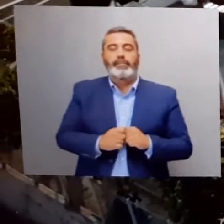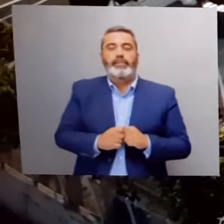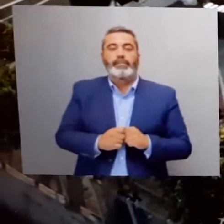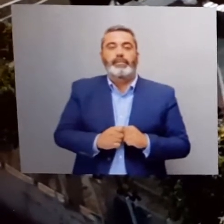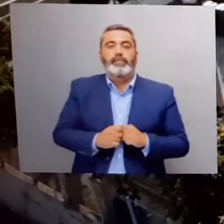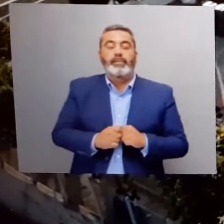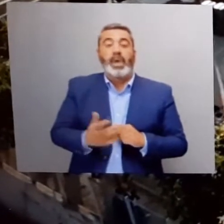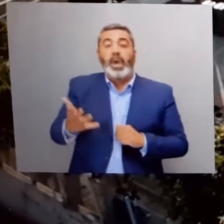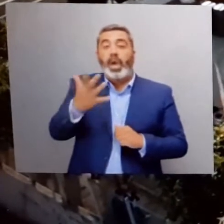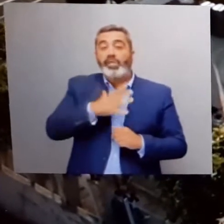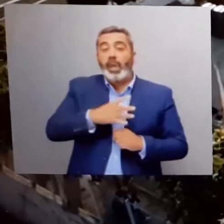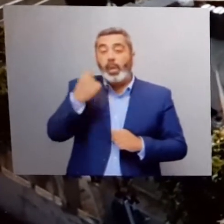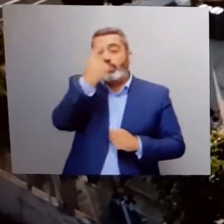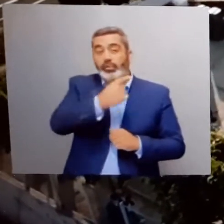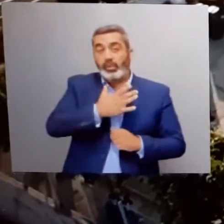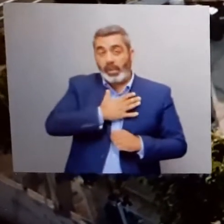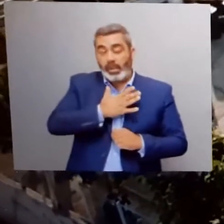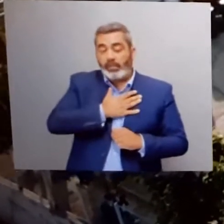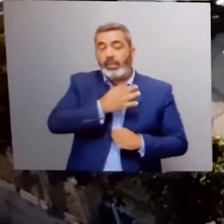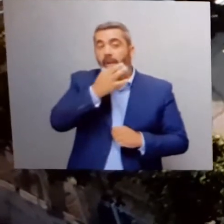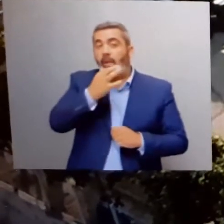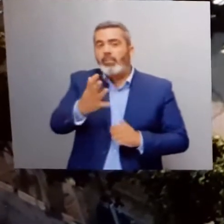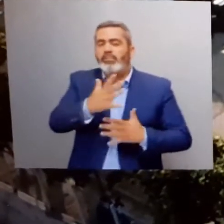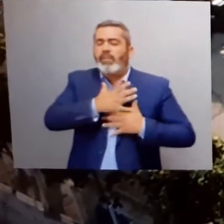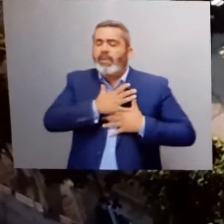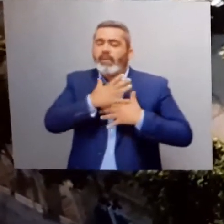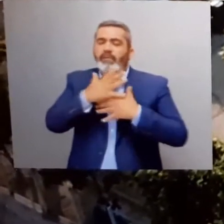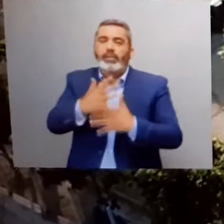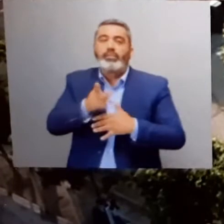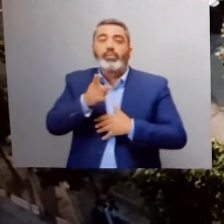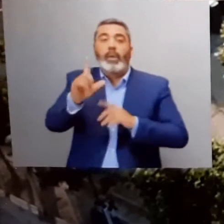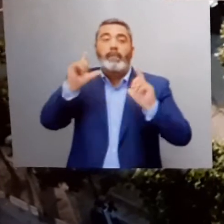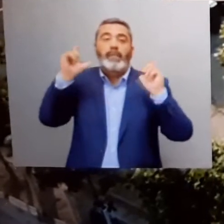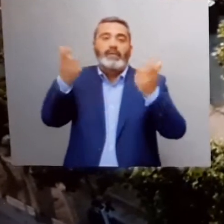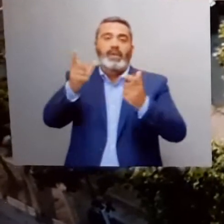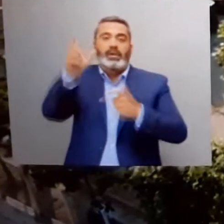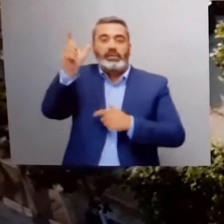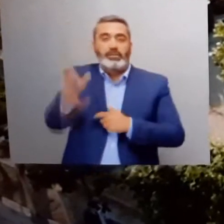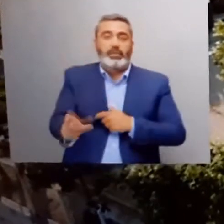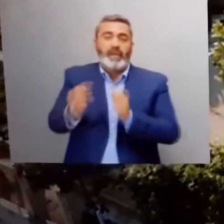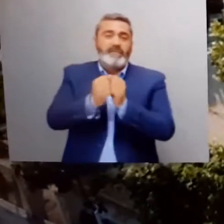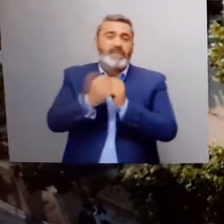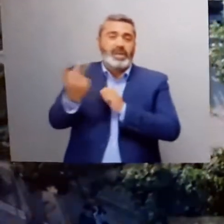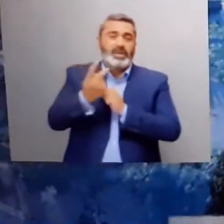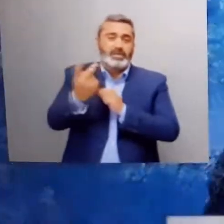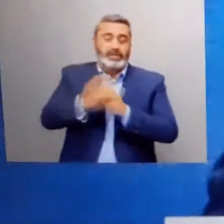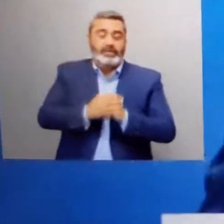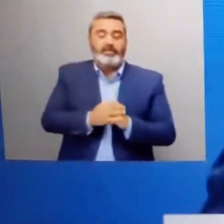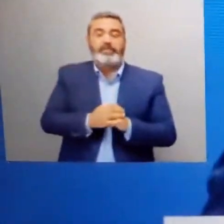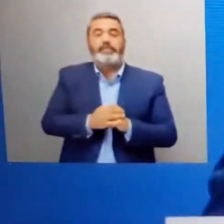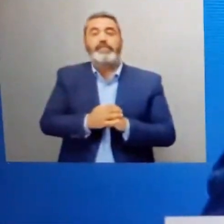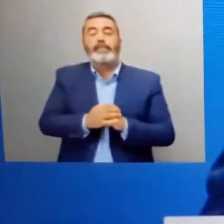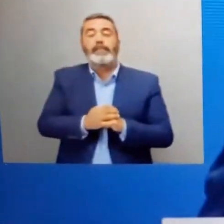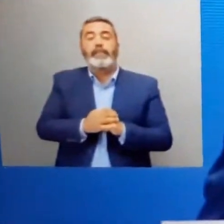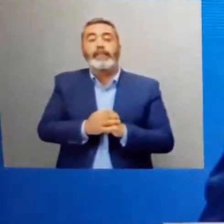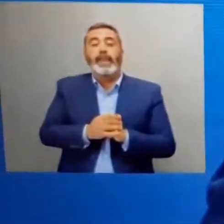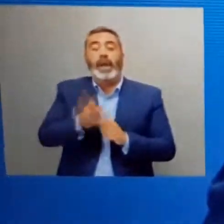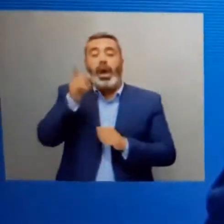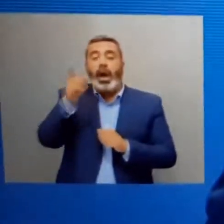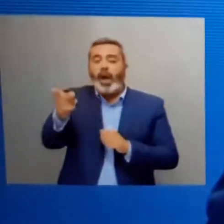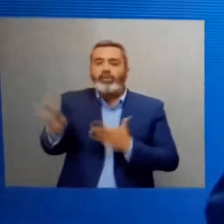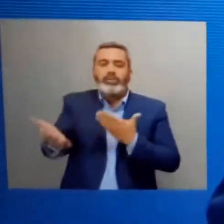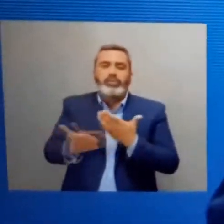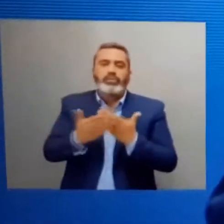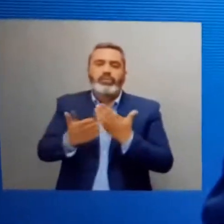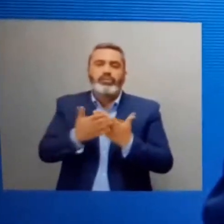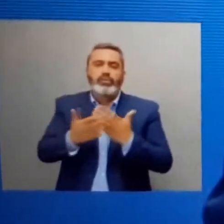εκφράσω τις προσωπικές μου ευχαριστίες στον Περιφερειάρχη και καλό μου φίλο τον Χρήστο Μέτιο, το οποίο η συμβολή υπήρξε